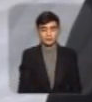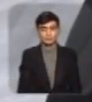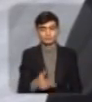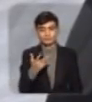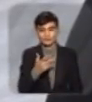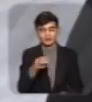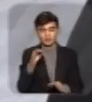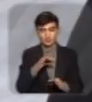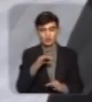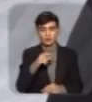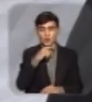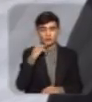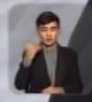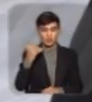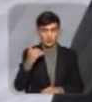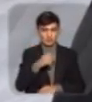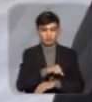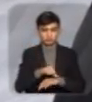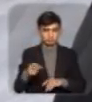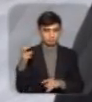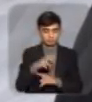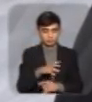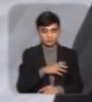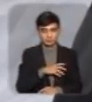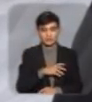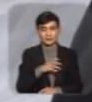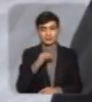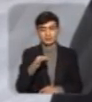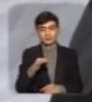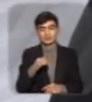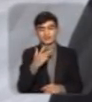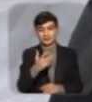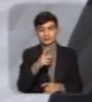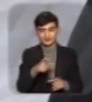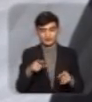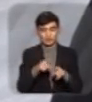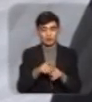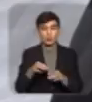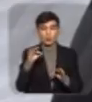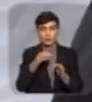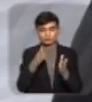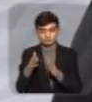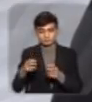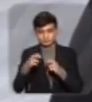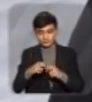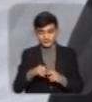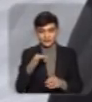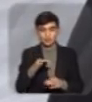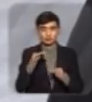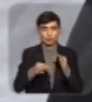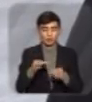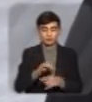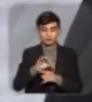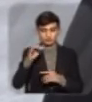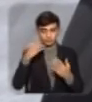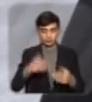Үшеуінің бірі Ресей Федерациясынан келген бір жас бала, сол үшеуінің материал жиналып, әкімшілік сотқа жіберілді. Бұл